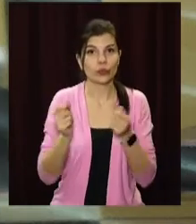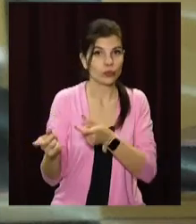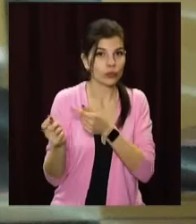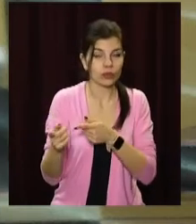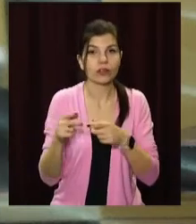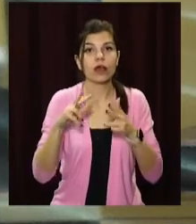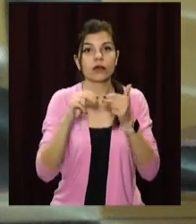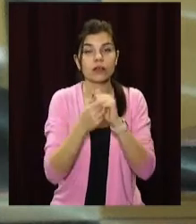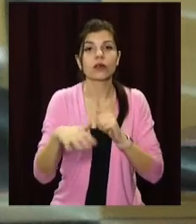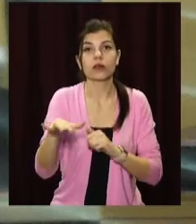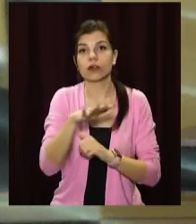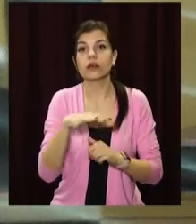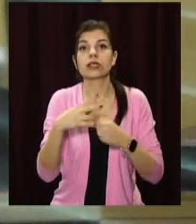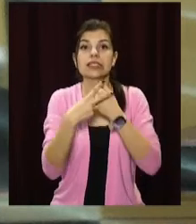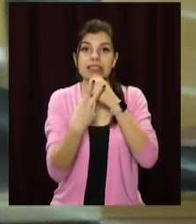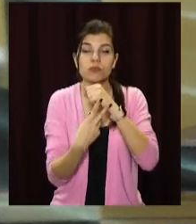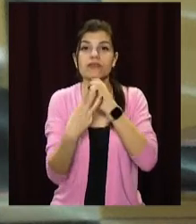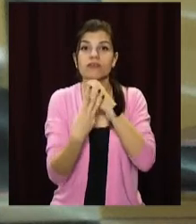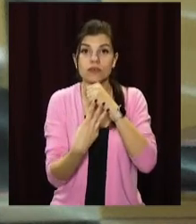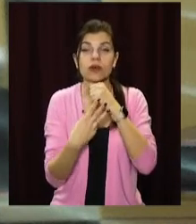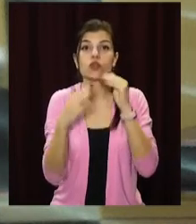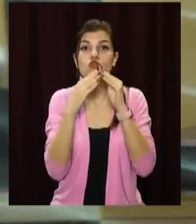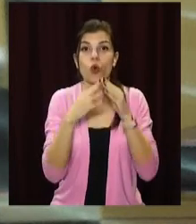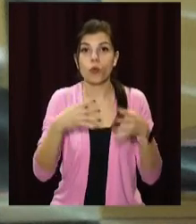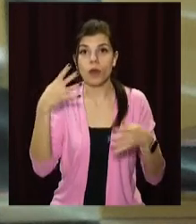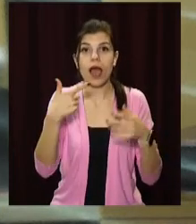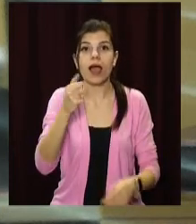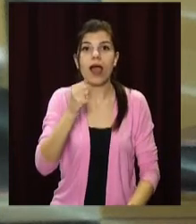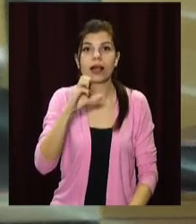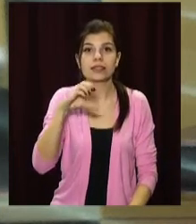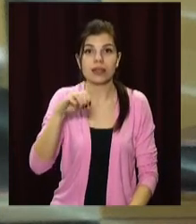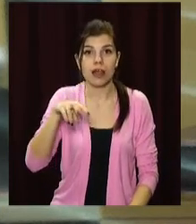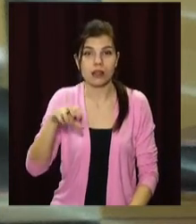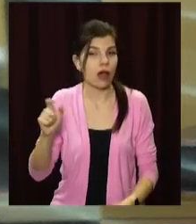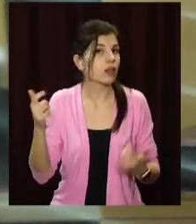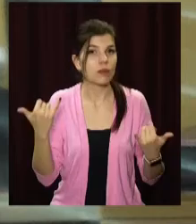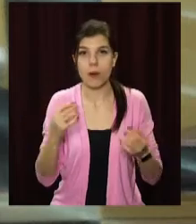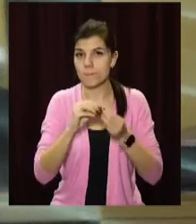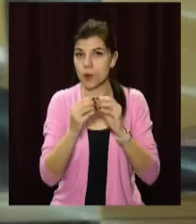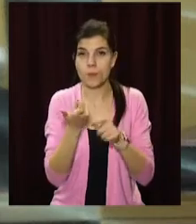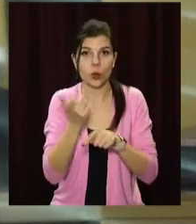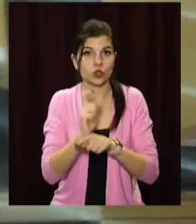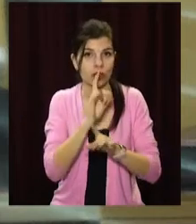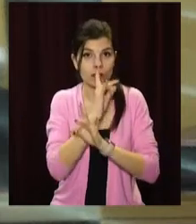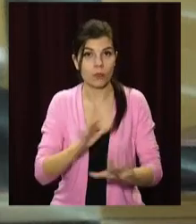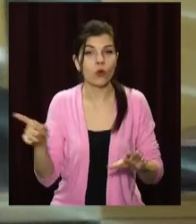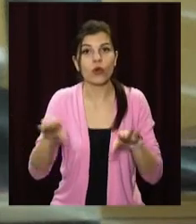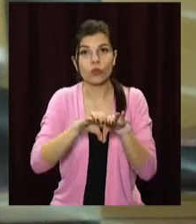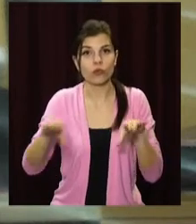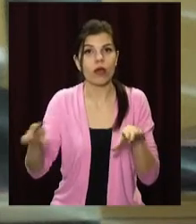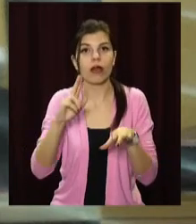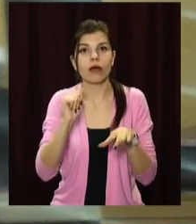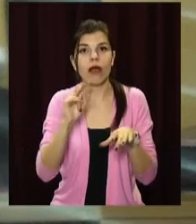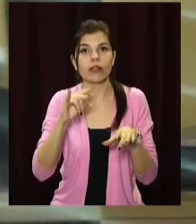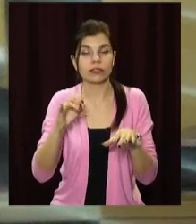мешканці будинків номер 17 та 18 по вулиці Гастелу тепер не матимуть проблеми з водопостачанням. Та й каналізаційні стоки у